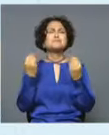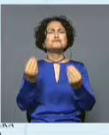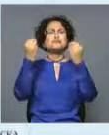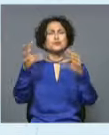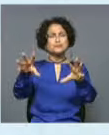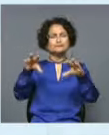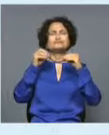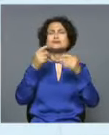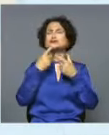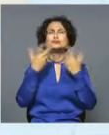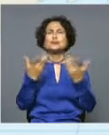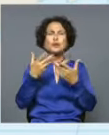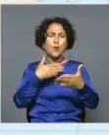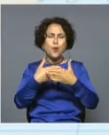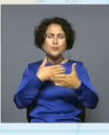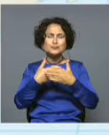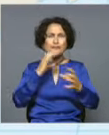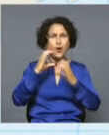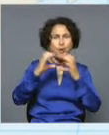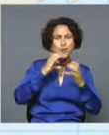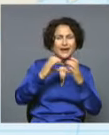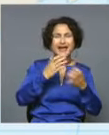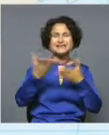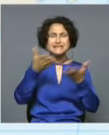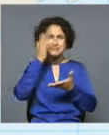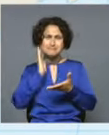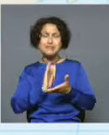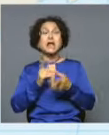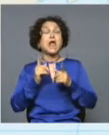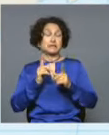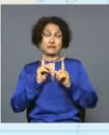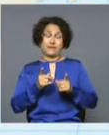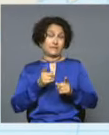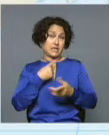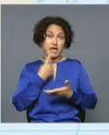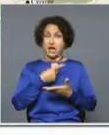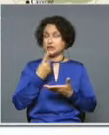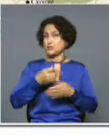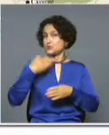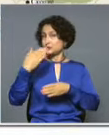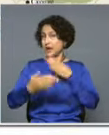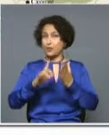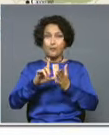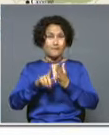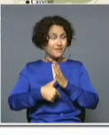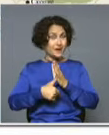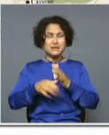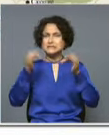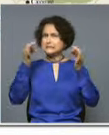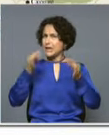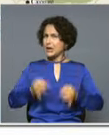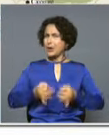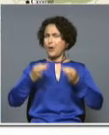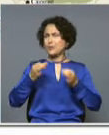тогава, да, когато майка в смесени семейства. Но разбира се, трябва да кажа, че в последно време изключително сериозна роля